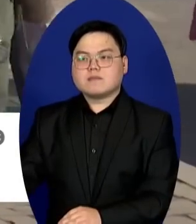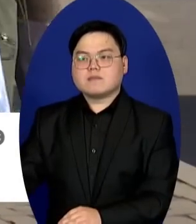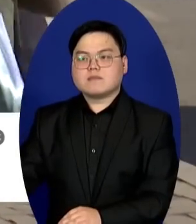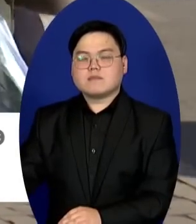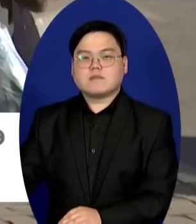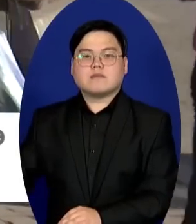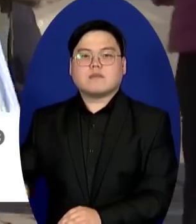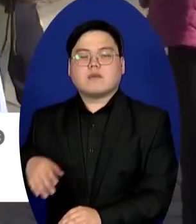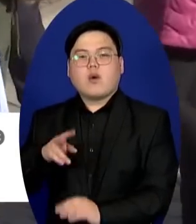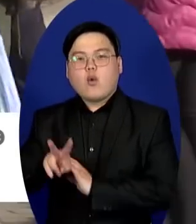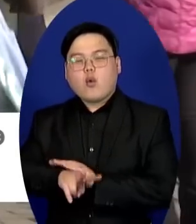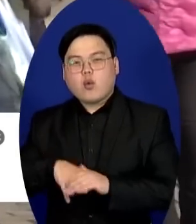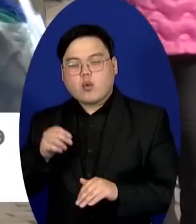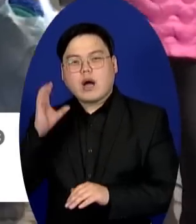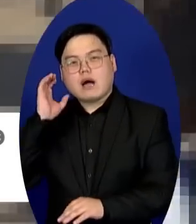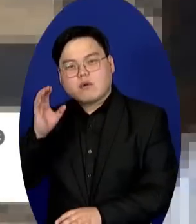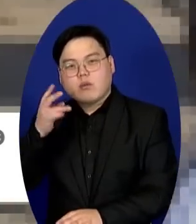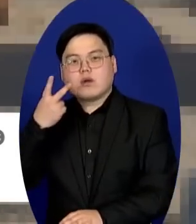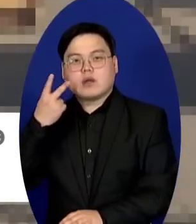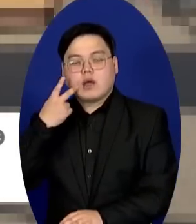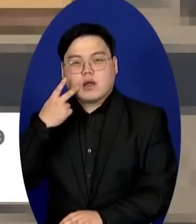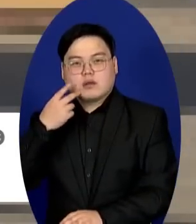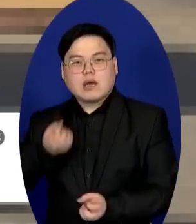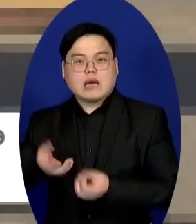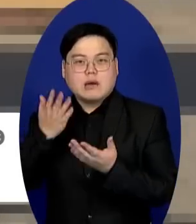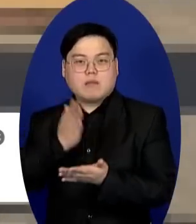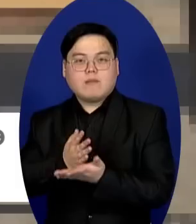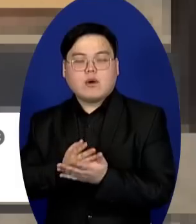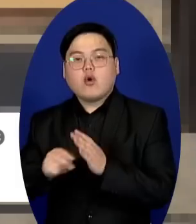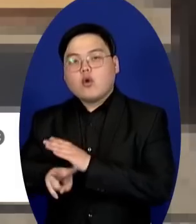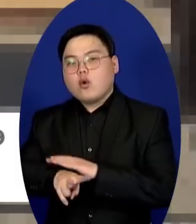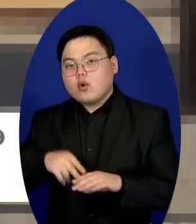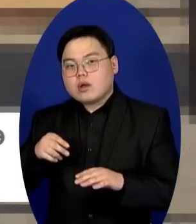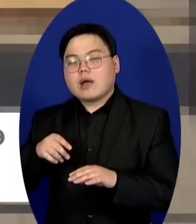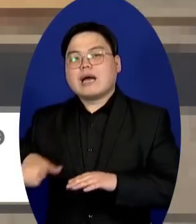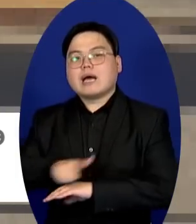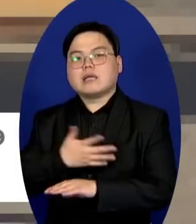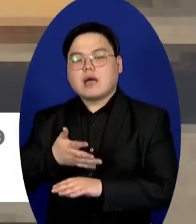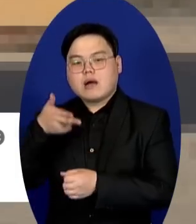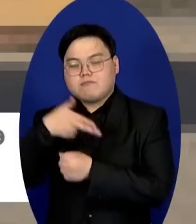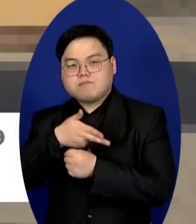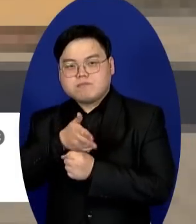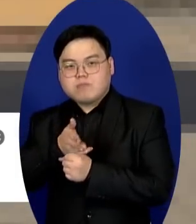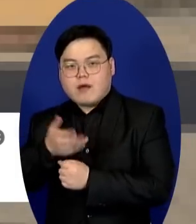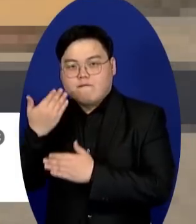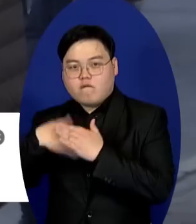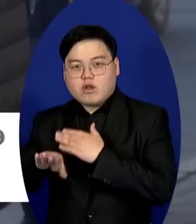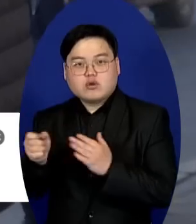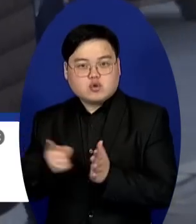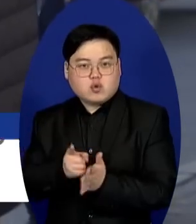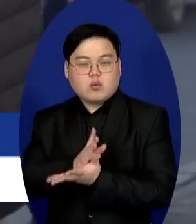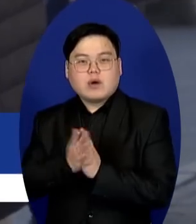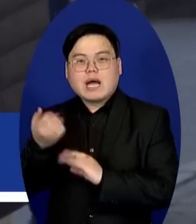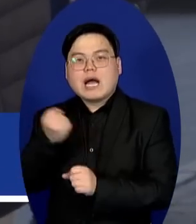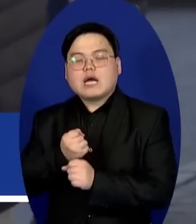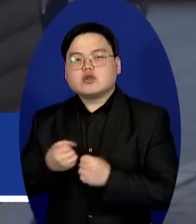Хадлаасны хулгай автобусны буудал нийтийн тээвэрт түгээмэл үйлдэгддэг. Хулгайн гэмт хэрэг болсон газарт камерын бичлэг чухал үүрэгтэйч ажилтгэн